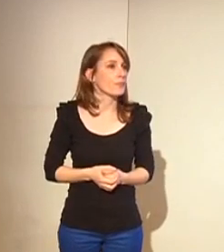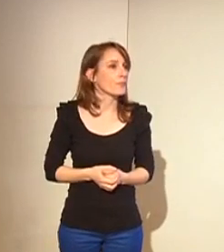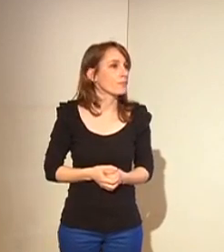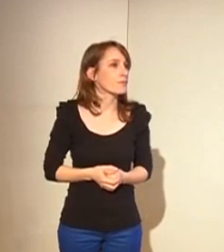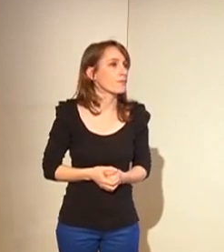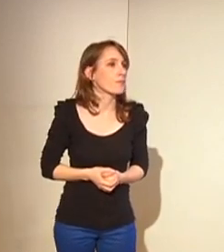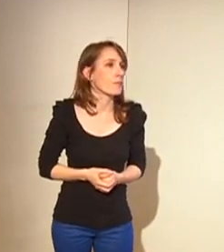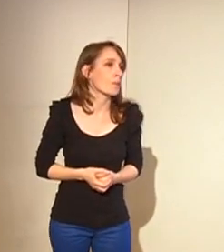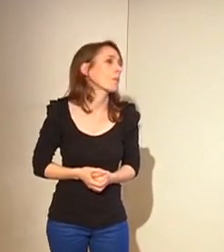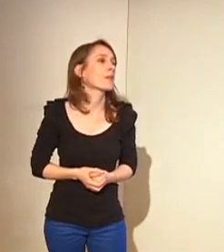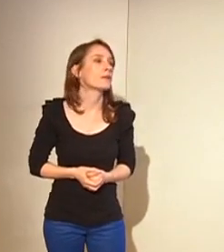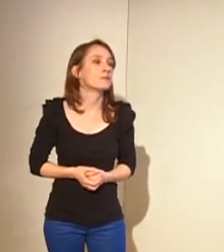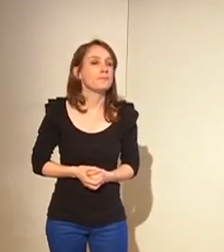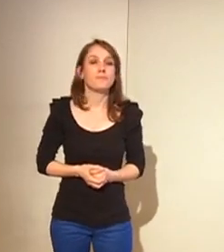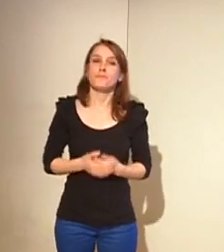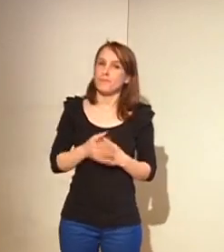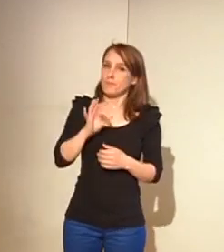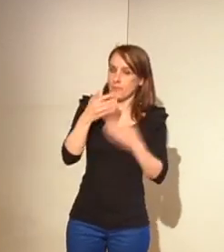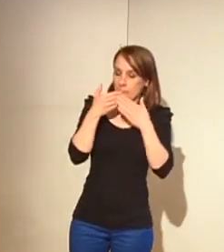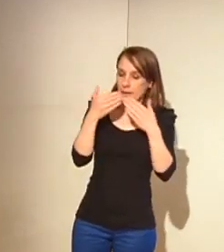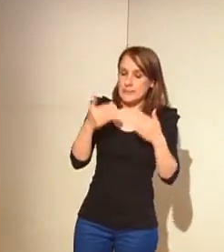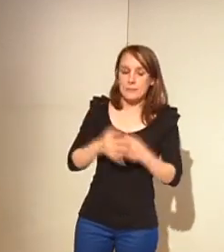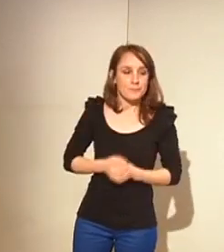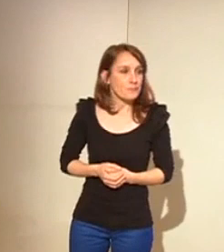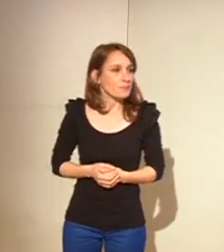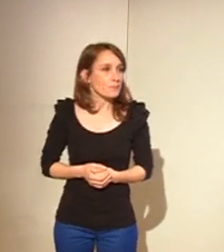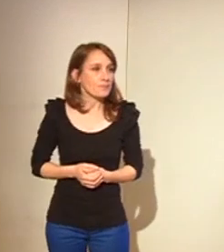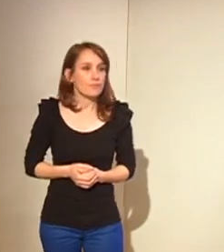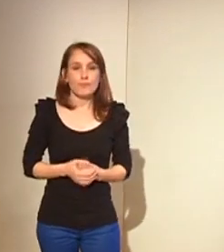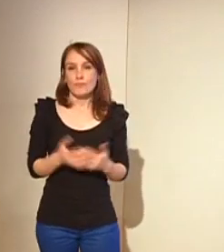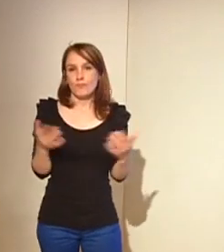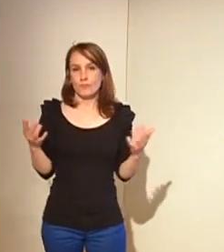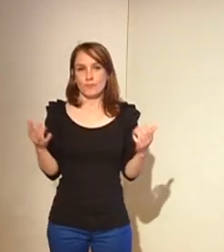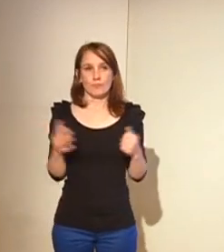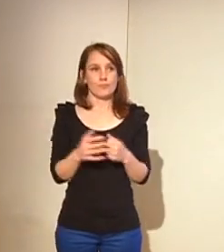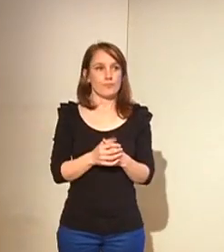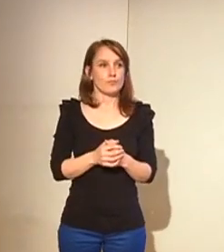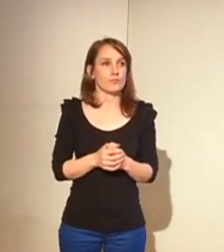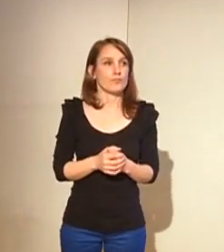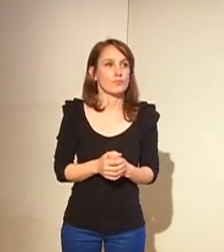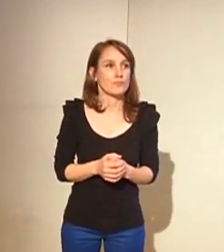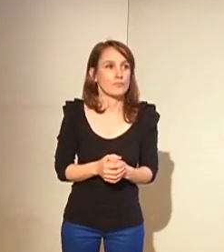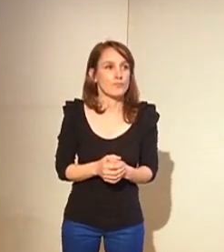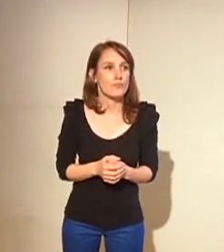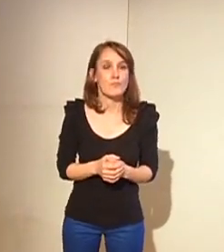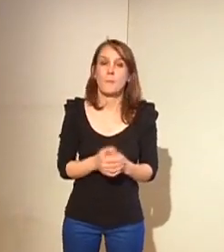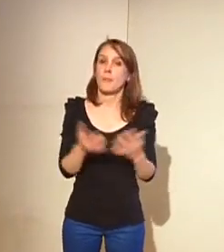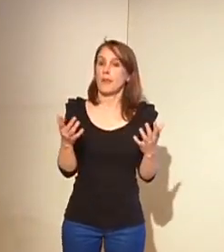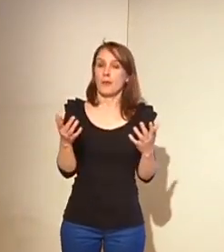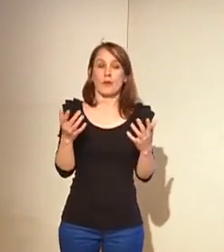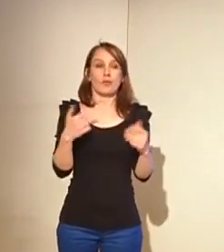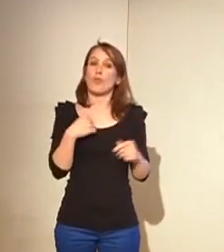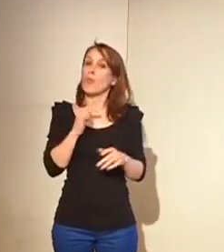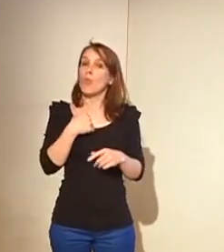merci merci alors je vais m'entenir à des réflexions sur cette délibération et